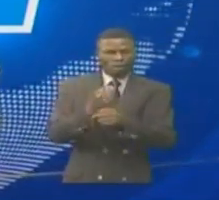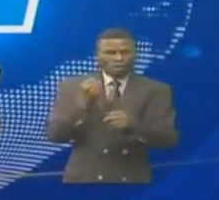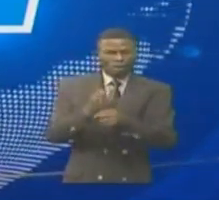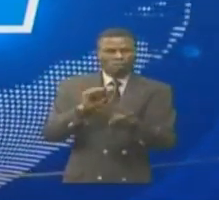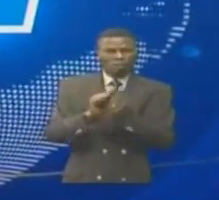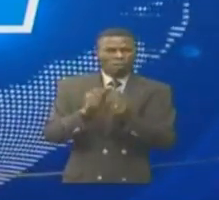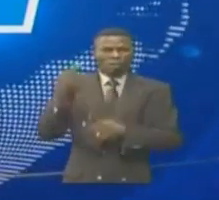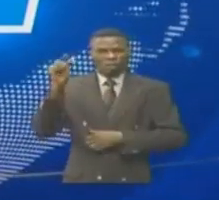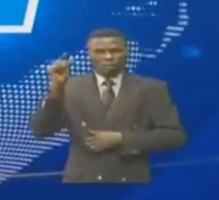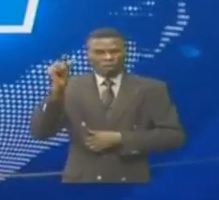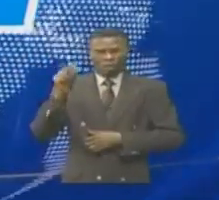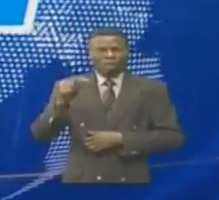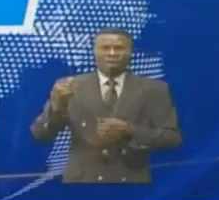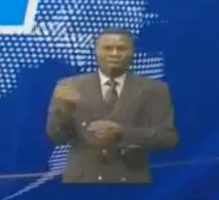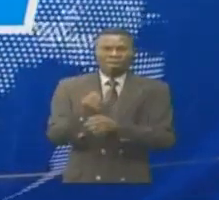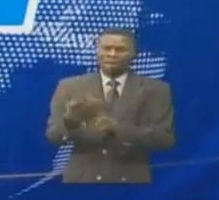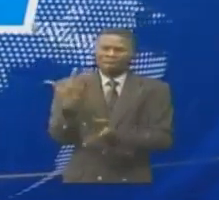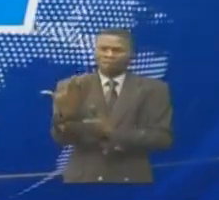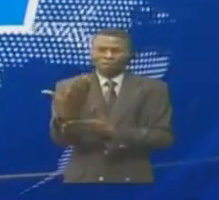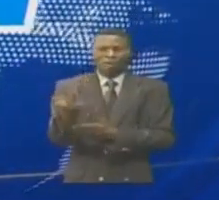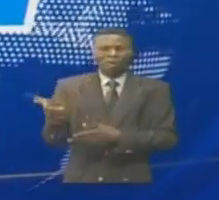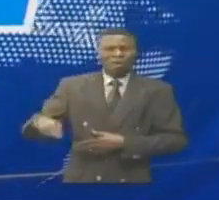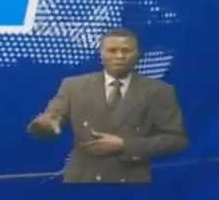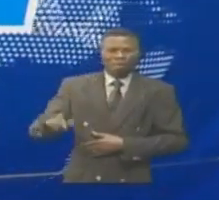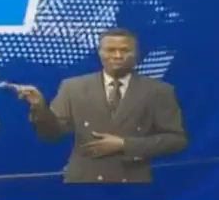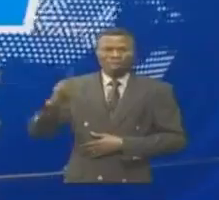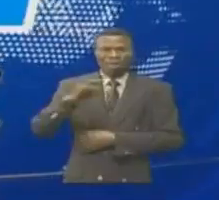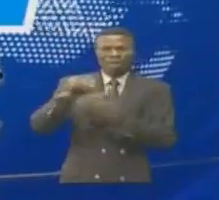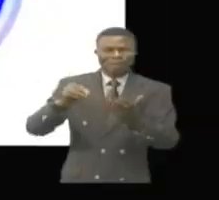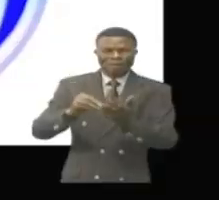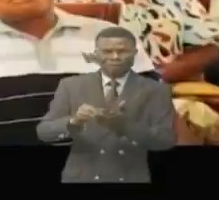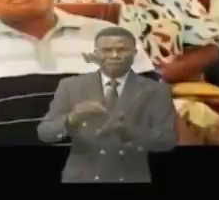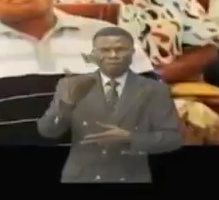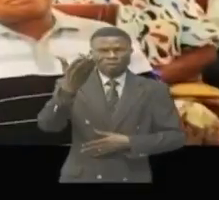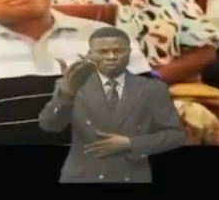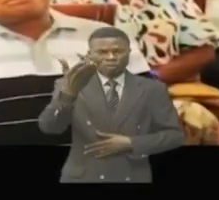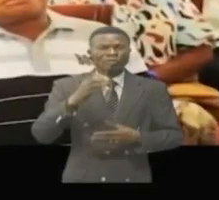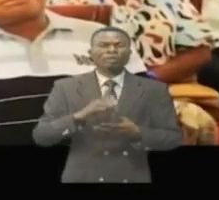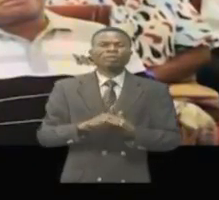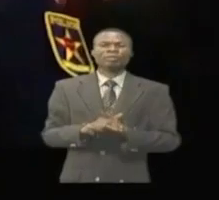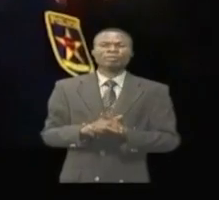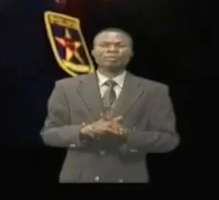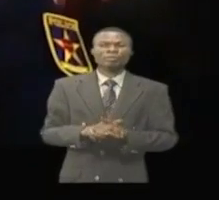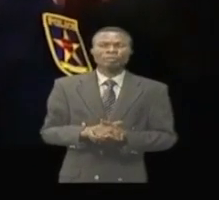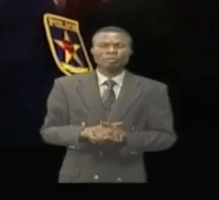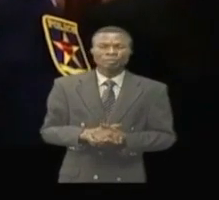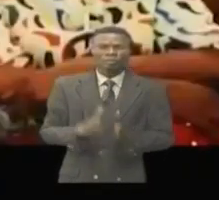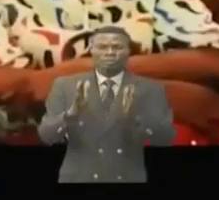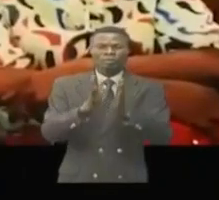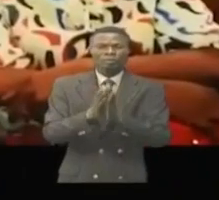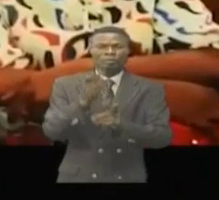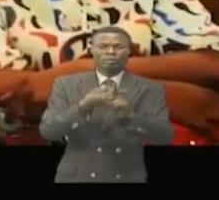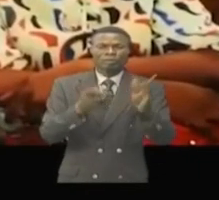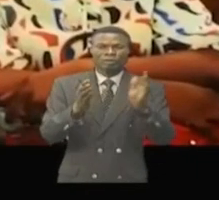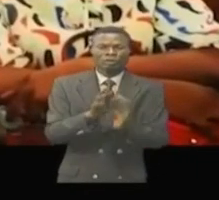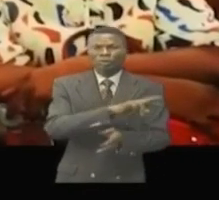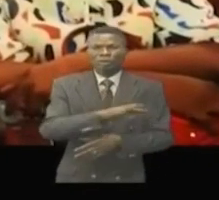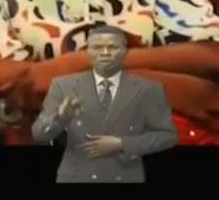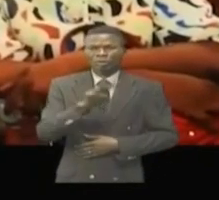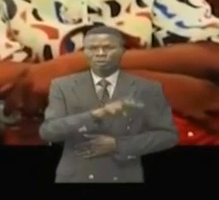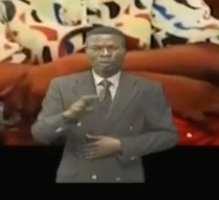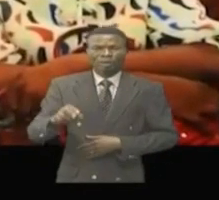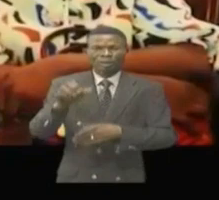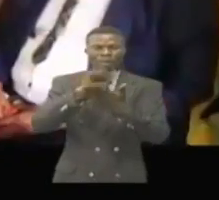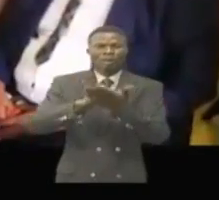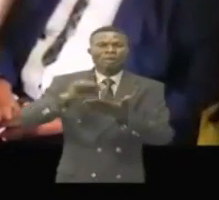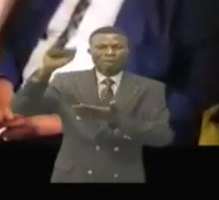minier artisanal de la province du Kasaï central. Ce lundi 10 octobre 2022, d'un séminaire organisé par